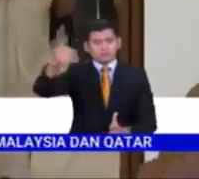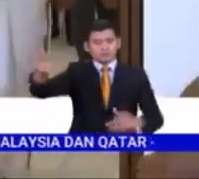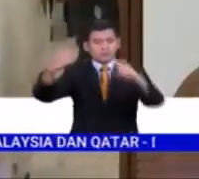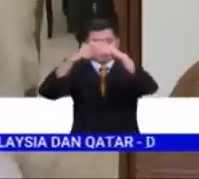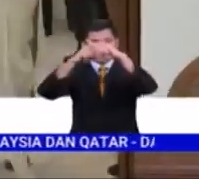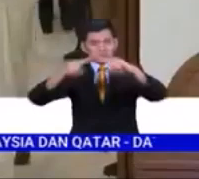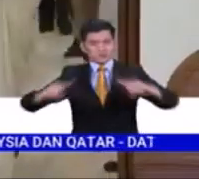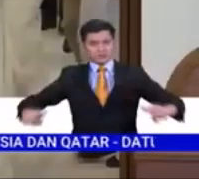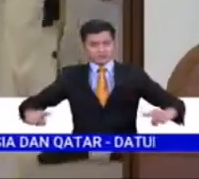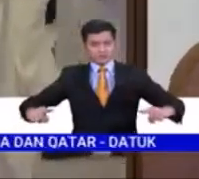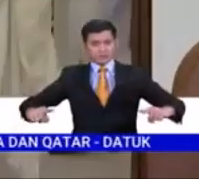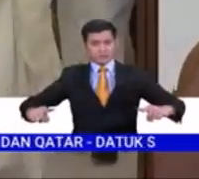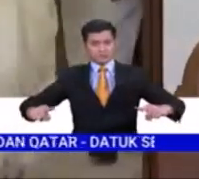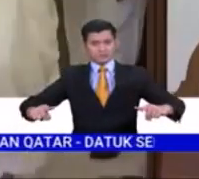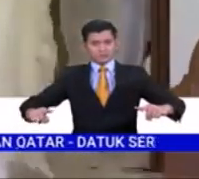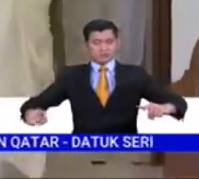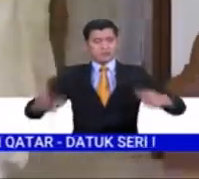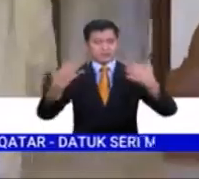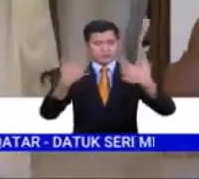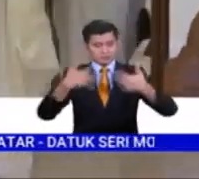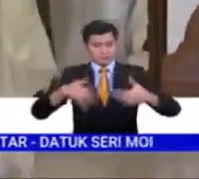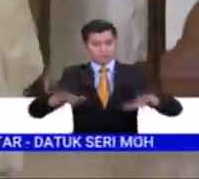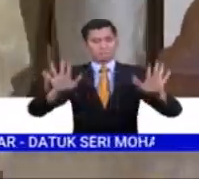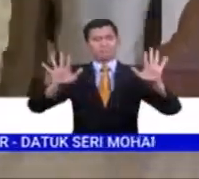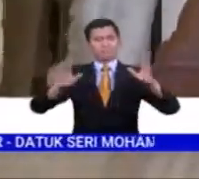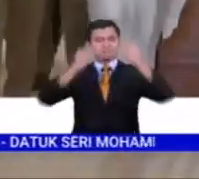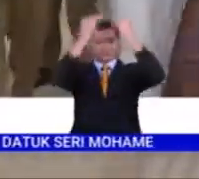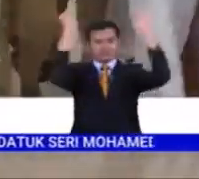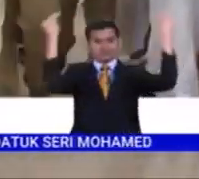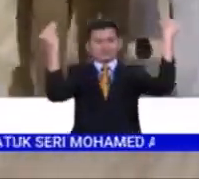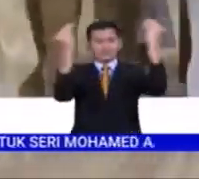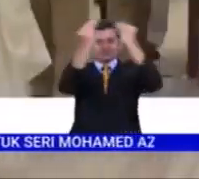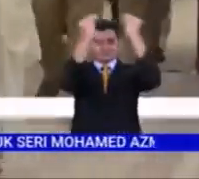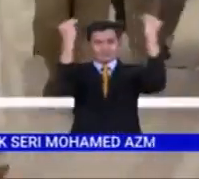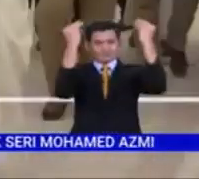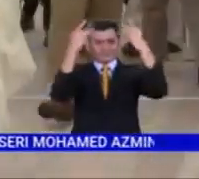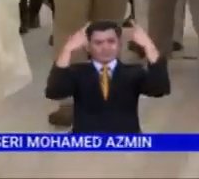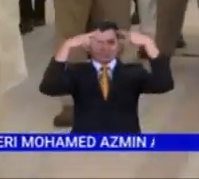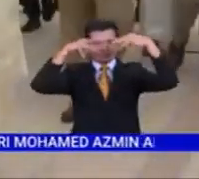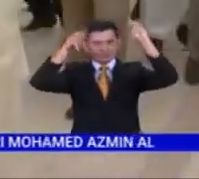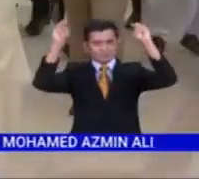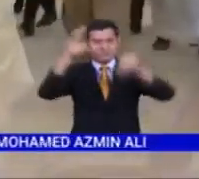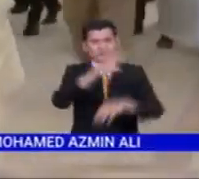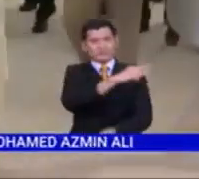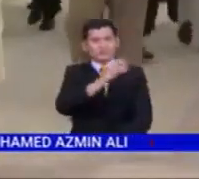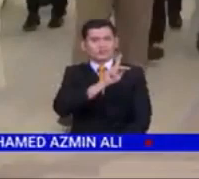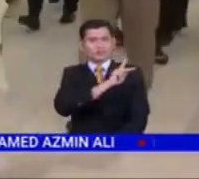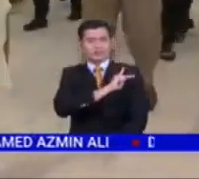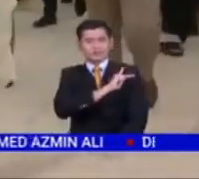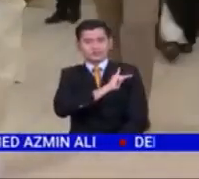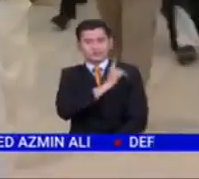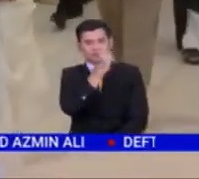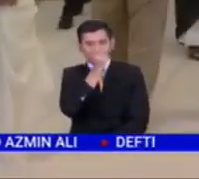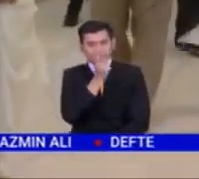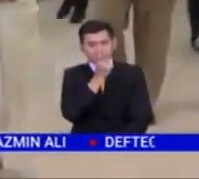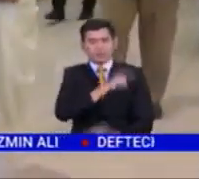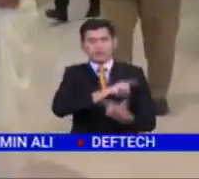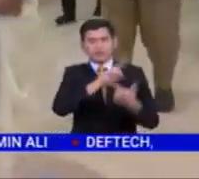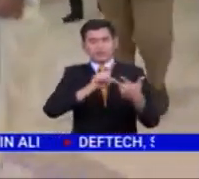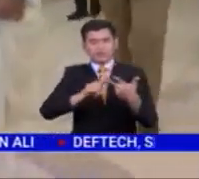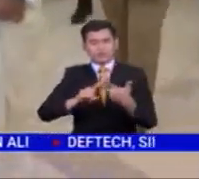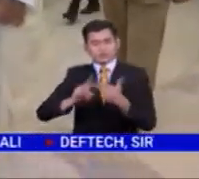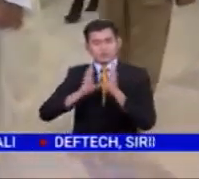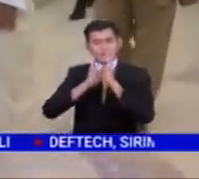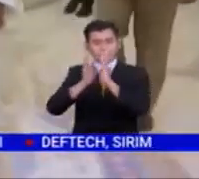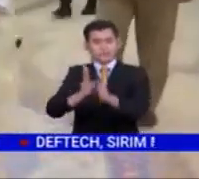delegasi Malaysia. Sebaik saja selesai majlis sambutan rasmi, Perdana Menteri bersama Amir Qatar serta delegasi yang